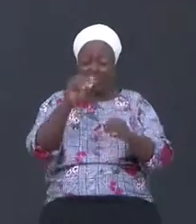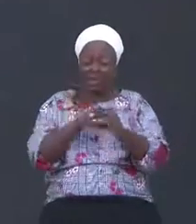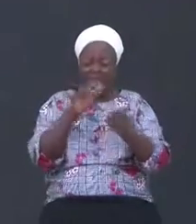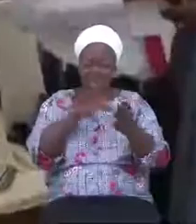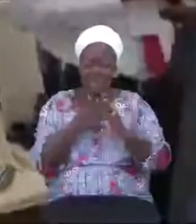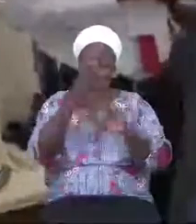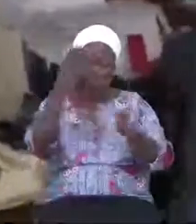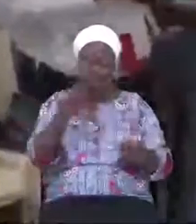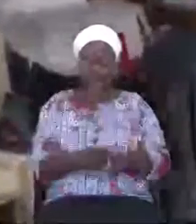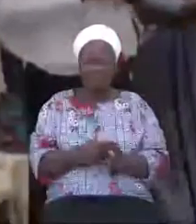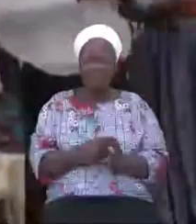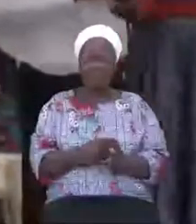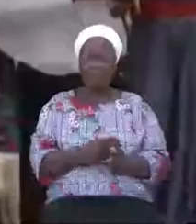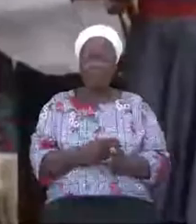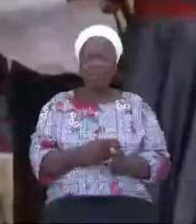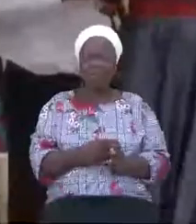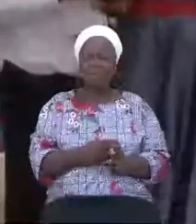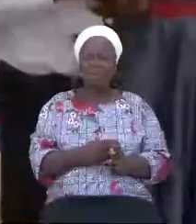de Jésus.